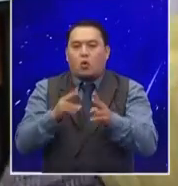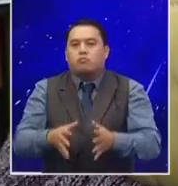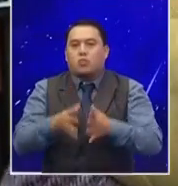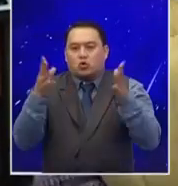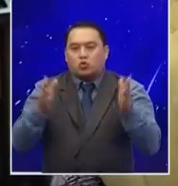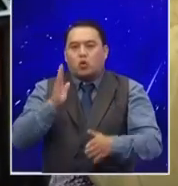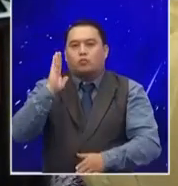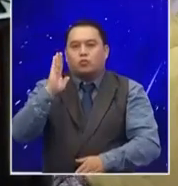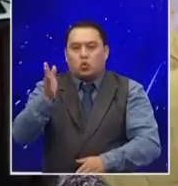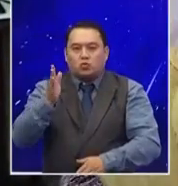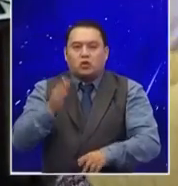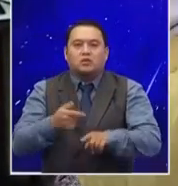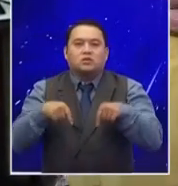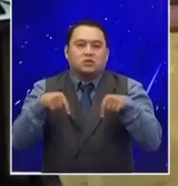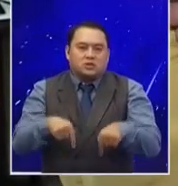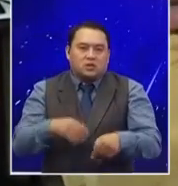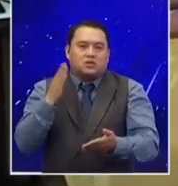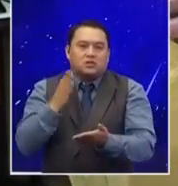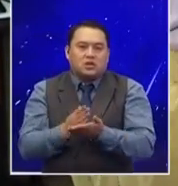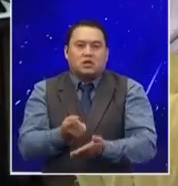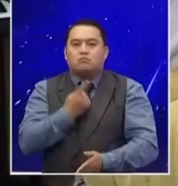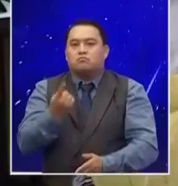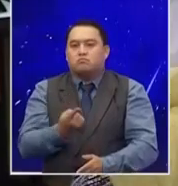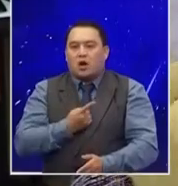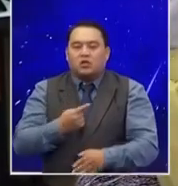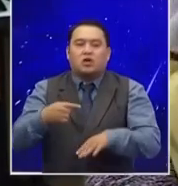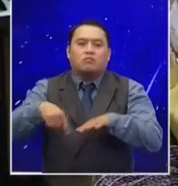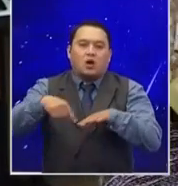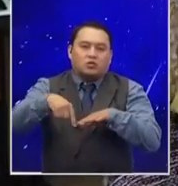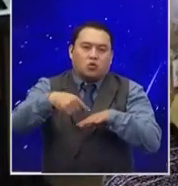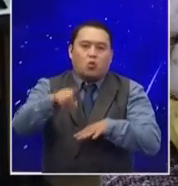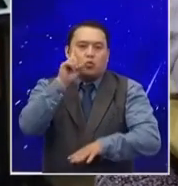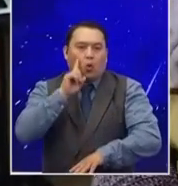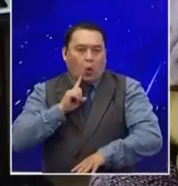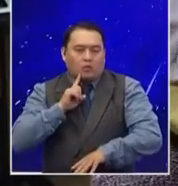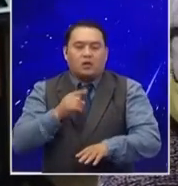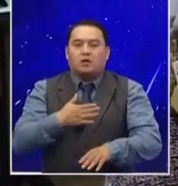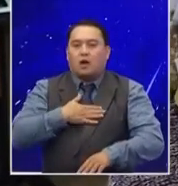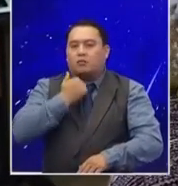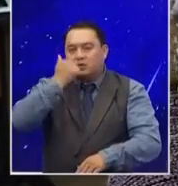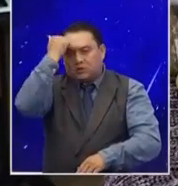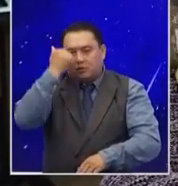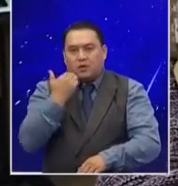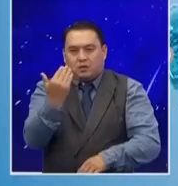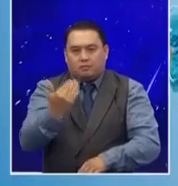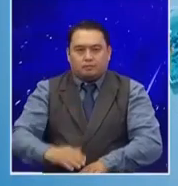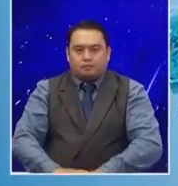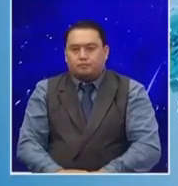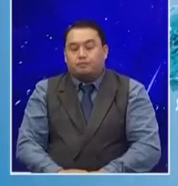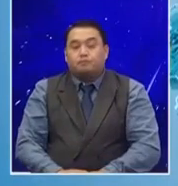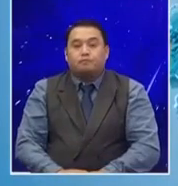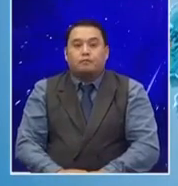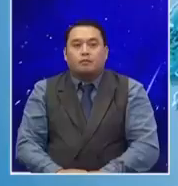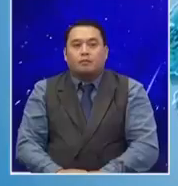большое будущее. Кроме того, здесь еще есть и мастер маникюра. Это очень удобно. Я очень благодарна ребятам. В